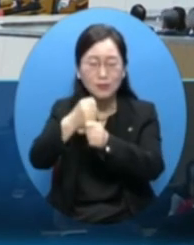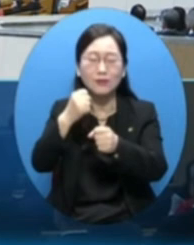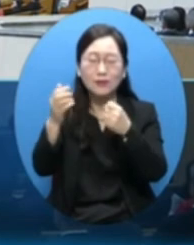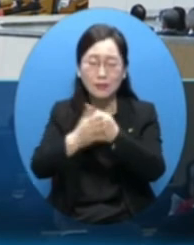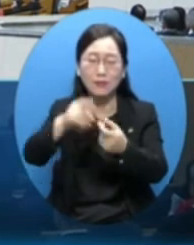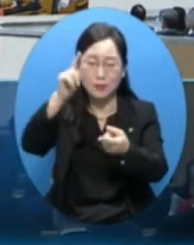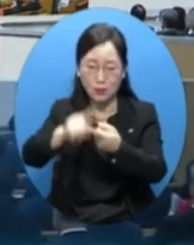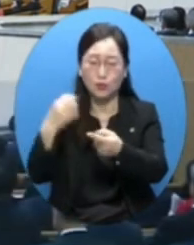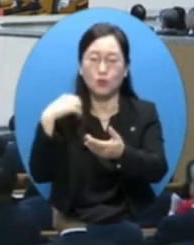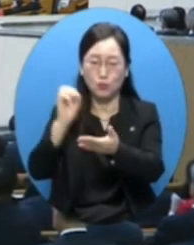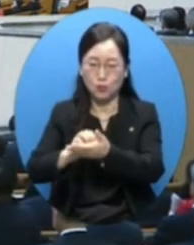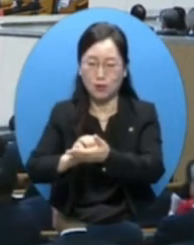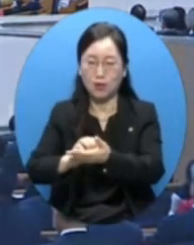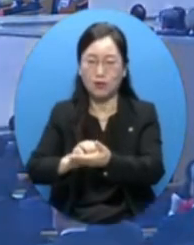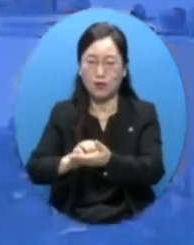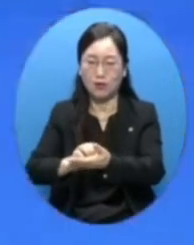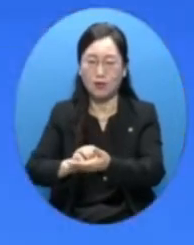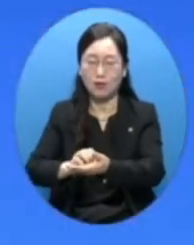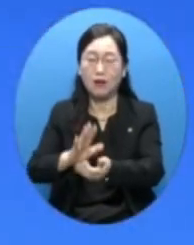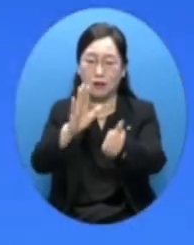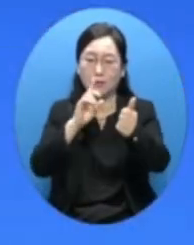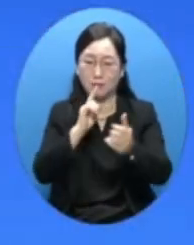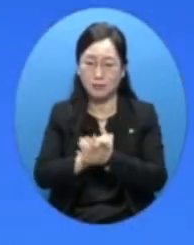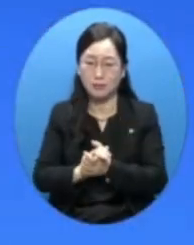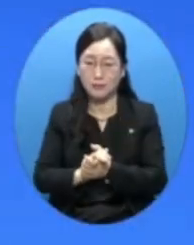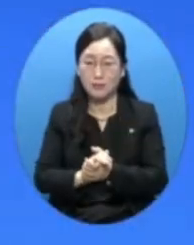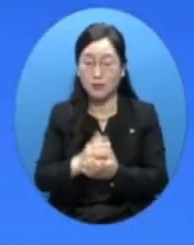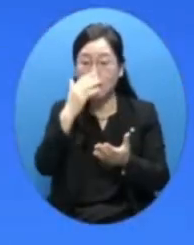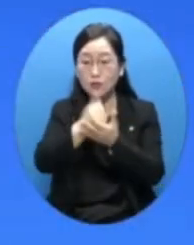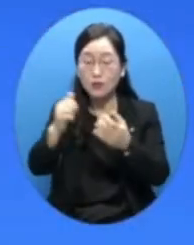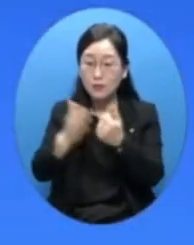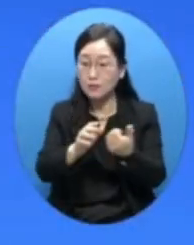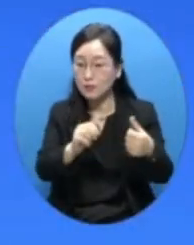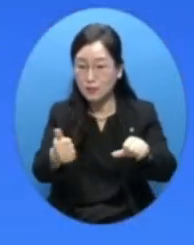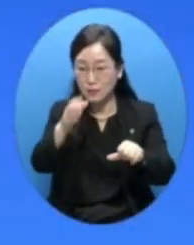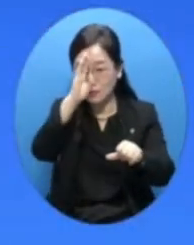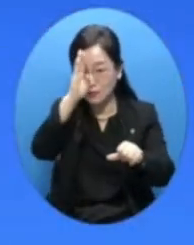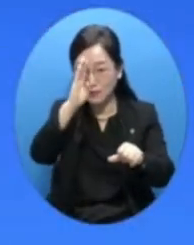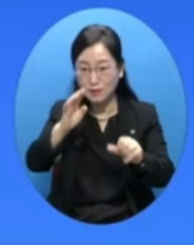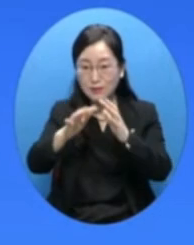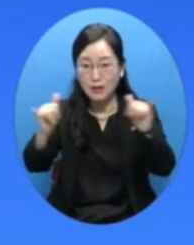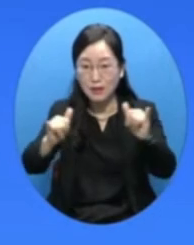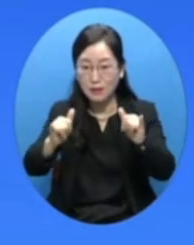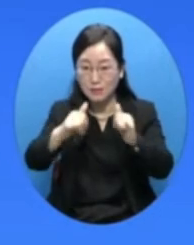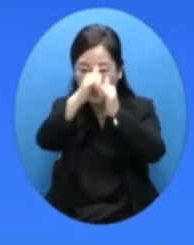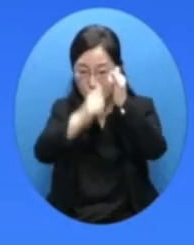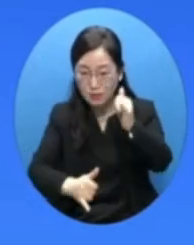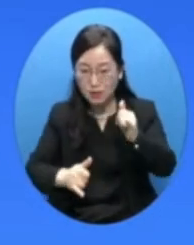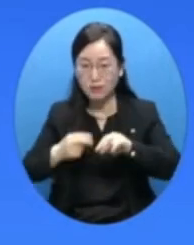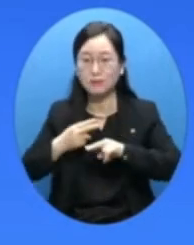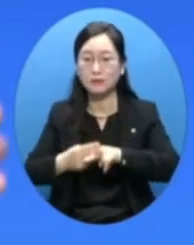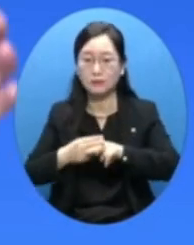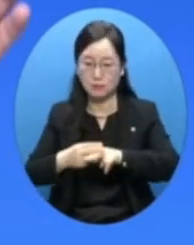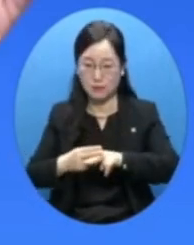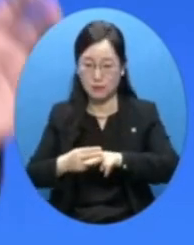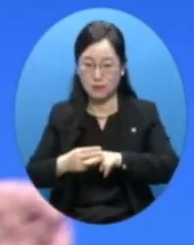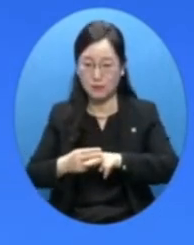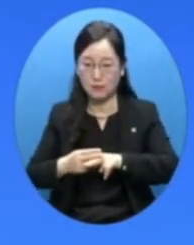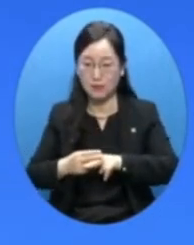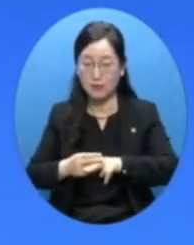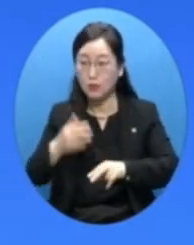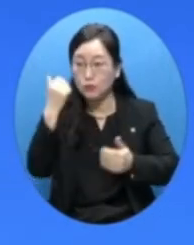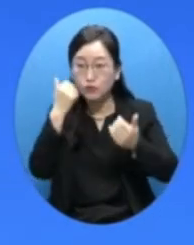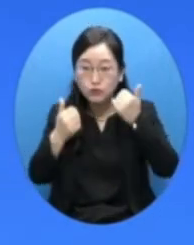하시니라. 죄로 인해서 질병과 사망이 인류 역사를 지배하게 된 것입니다. 그 누구도